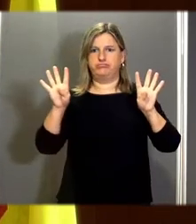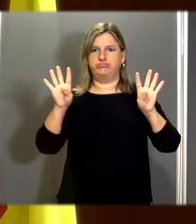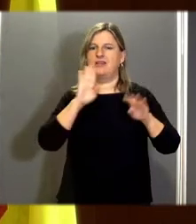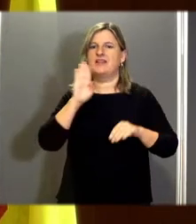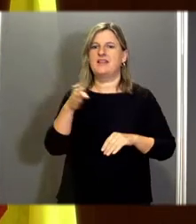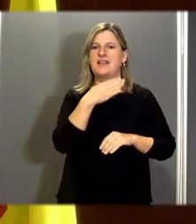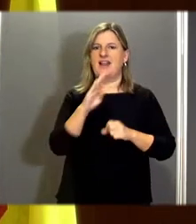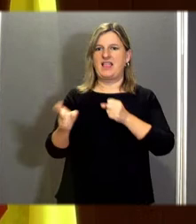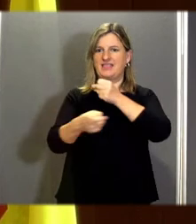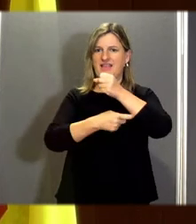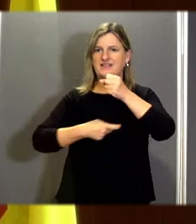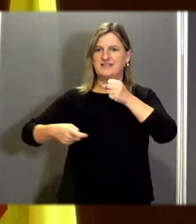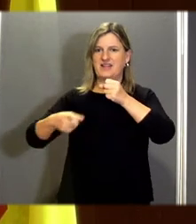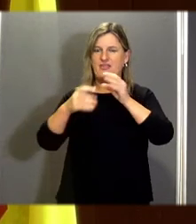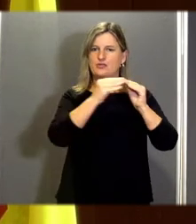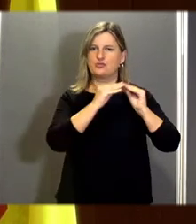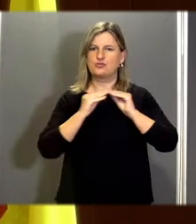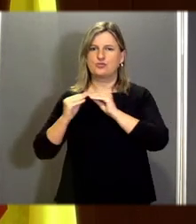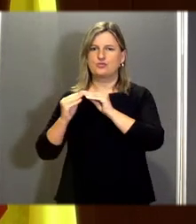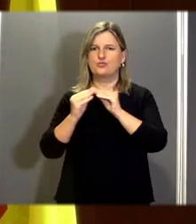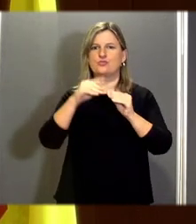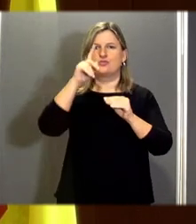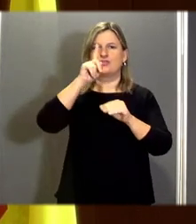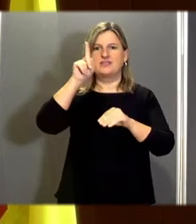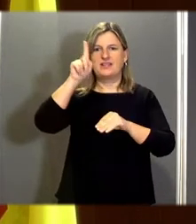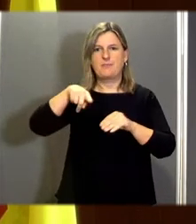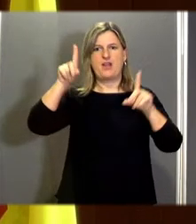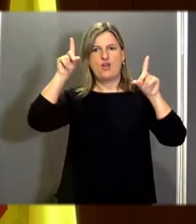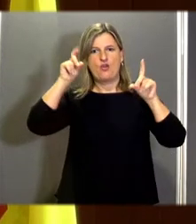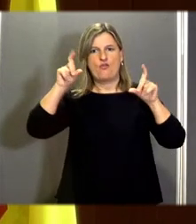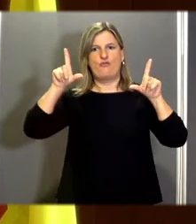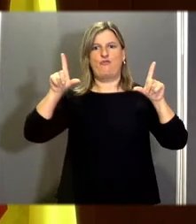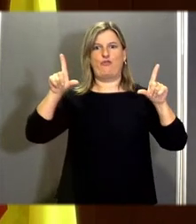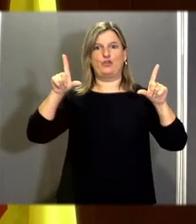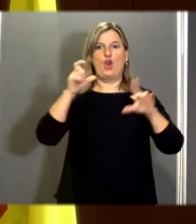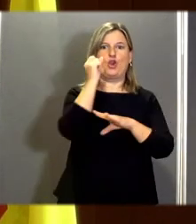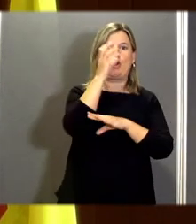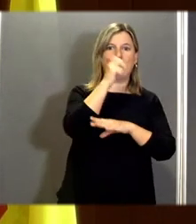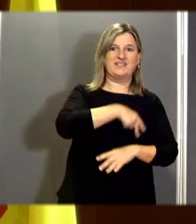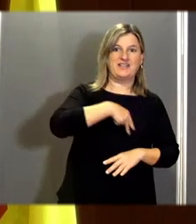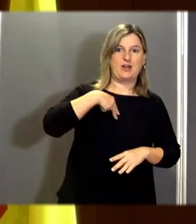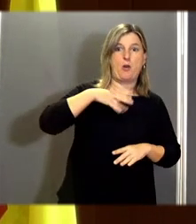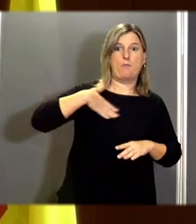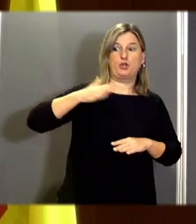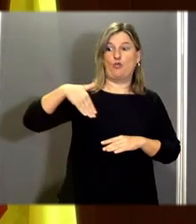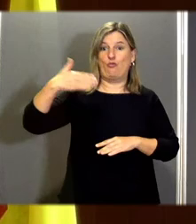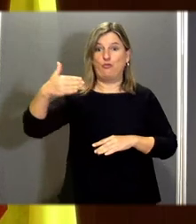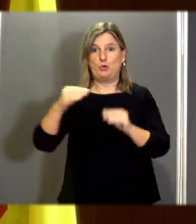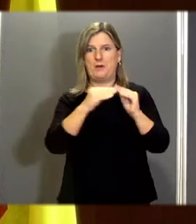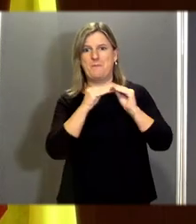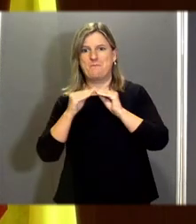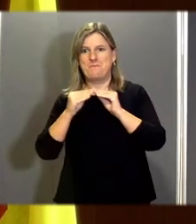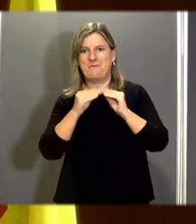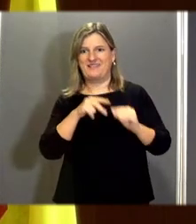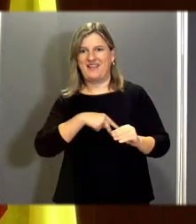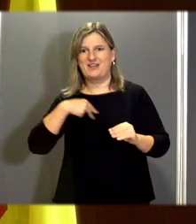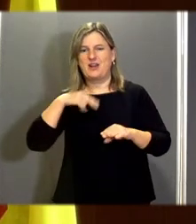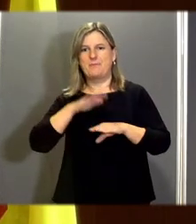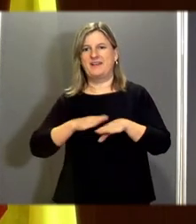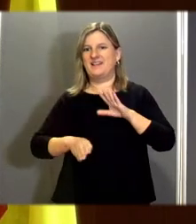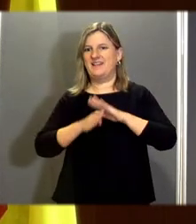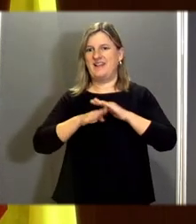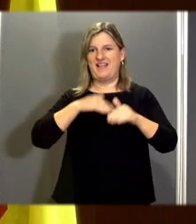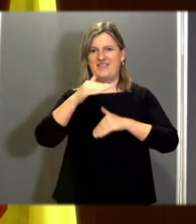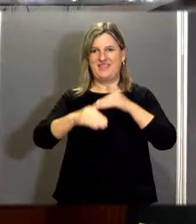junts els segadors i fer una imatge d'aquesta conferència nacional que pot esdevenir pacte nacional i entre tots doncs, tirar-ho endavant.